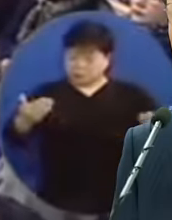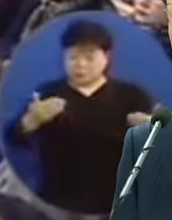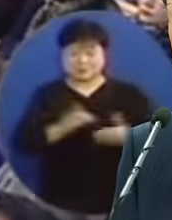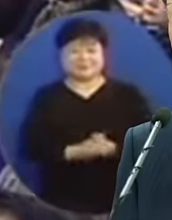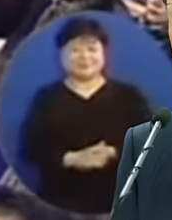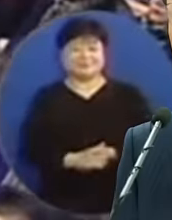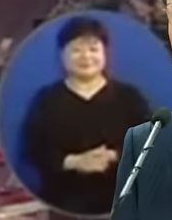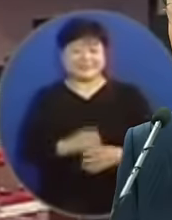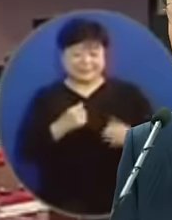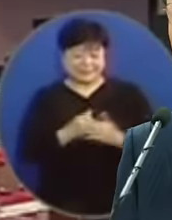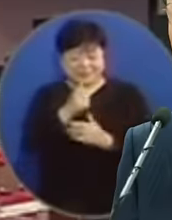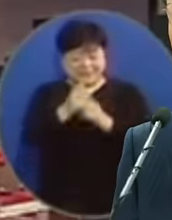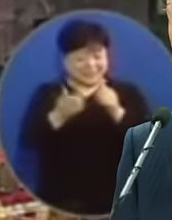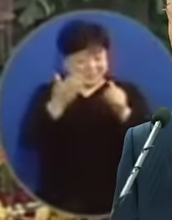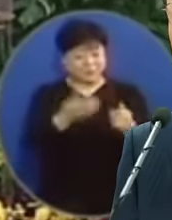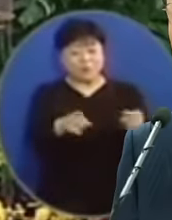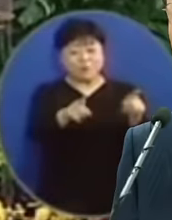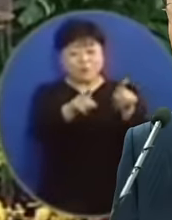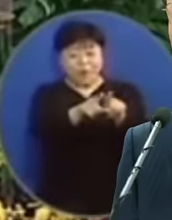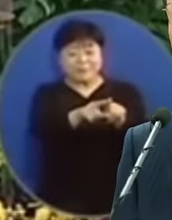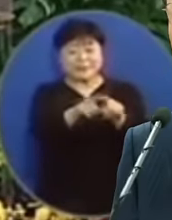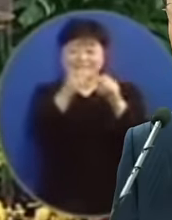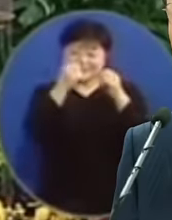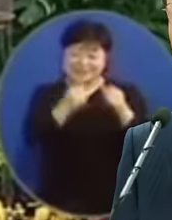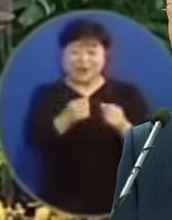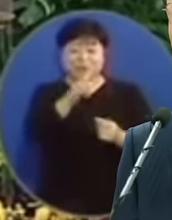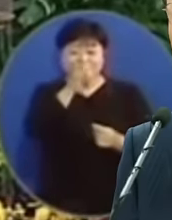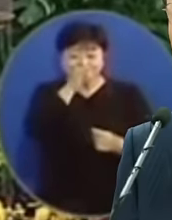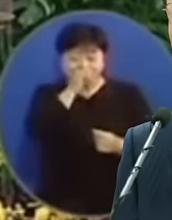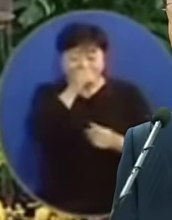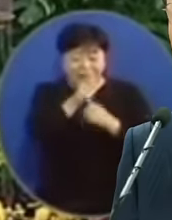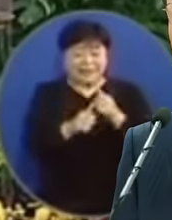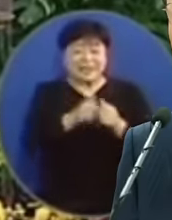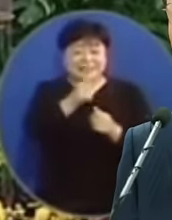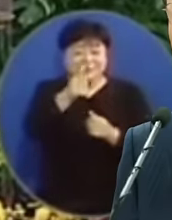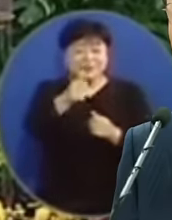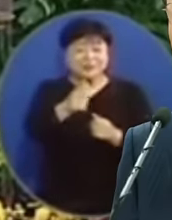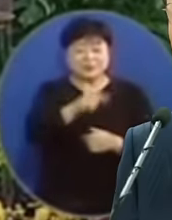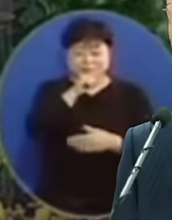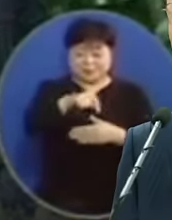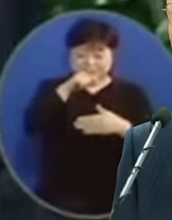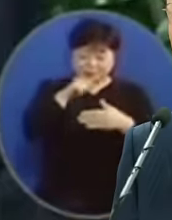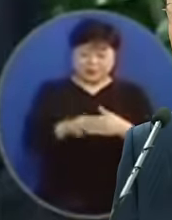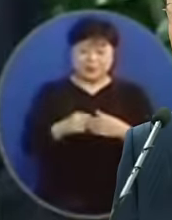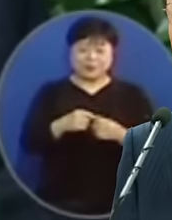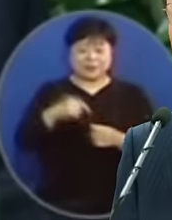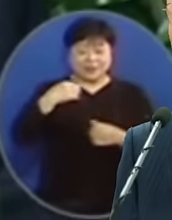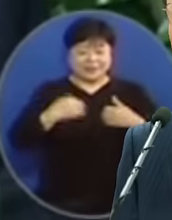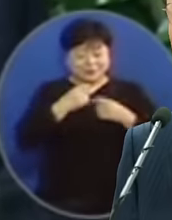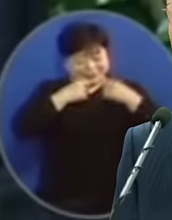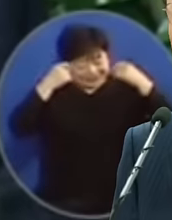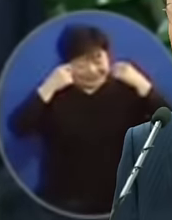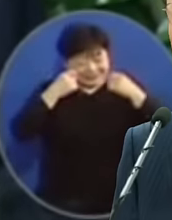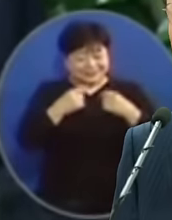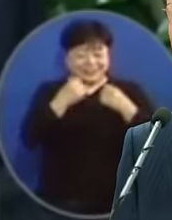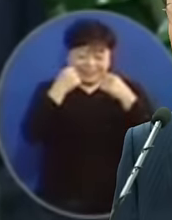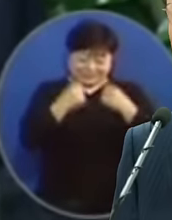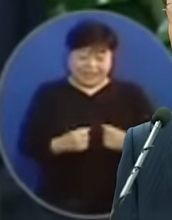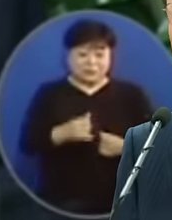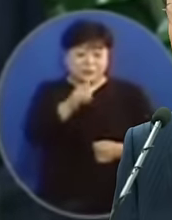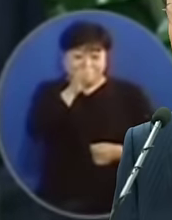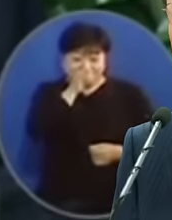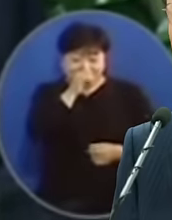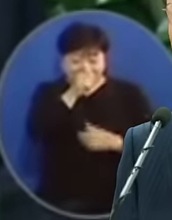것입니다. 그러므로 이 하나님과 우리가 함께 살고 있고 이 하나님이 우리 속에 기쁘고 즐겁게 살 수